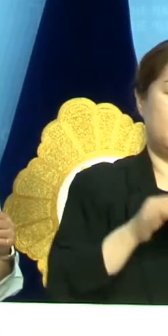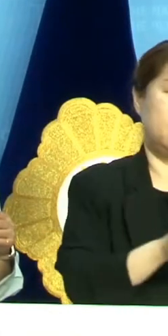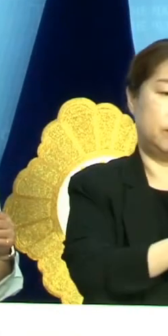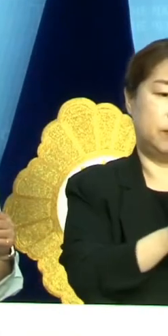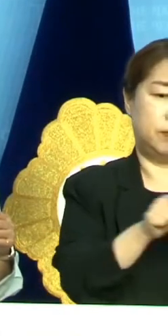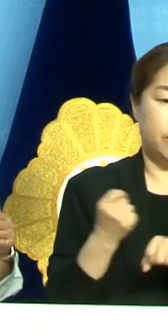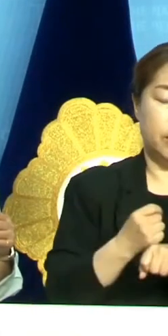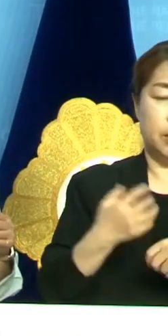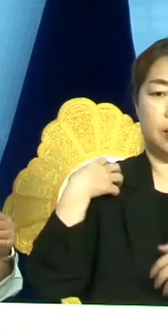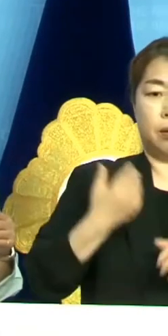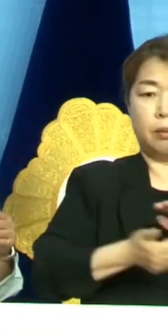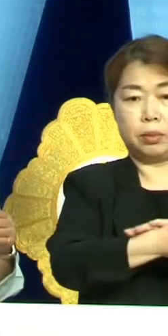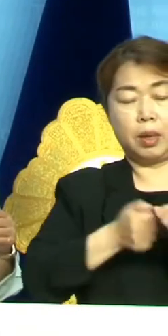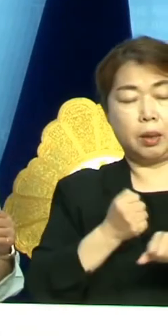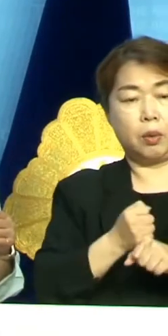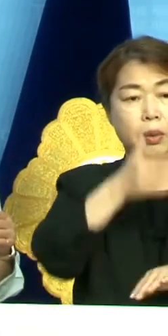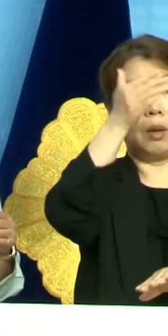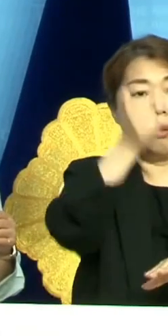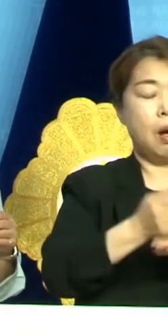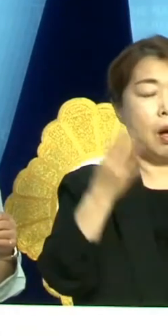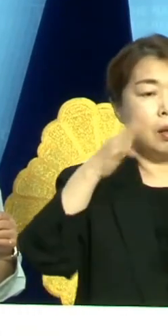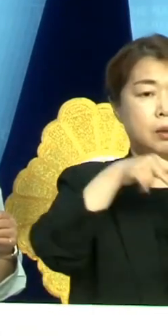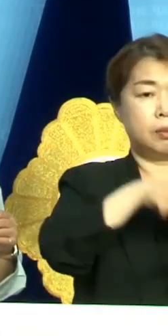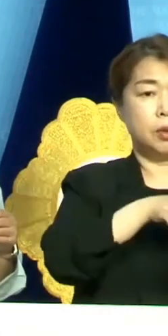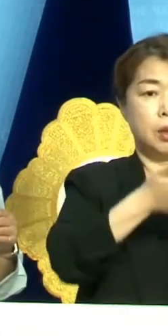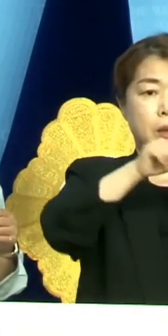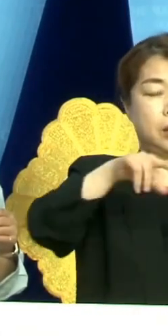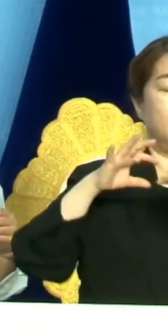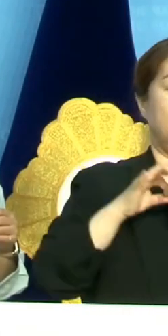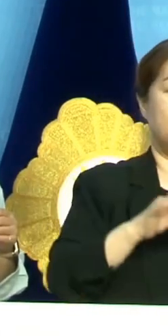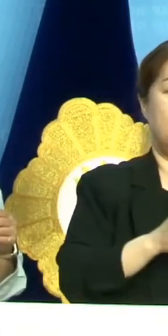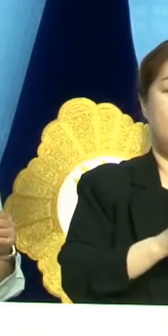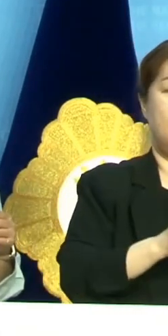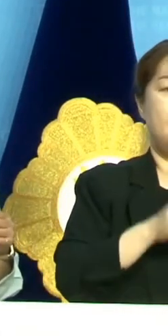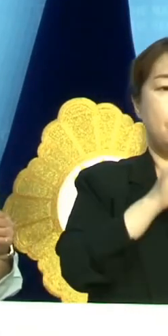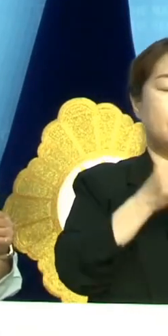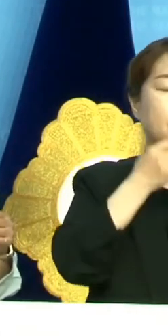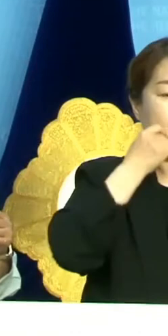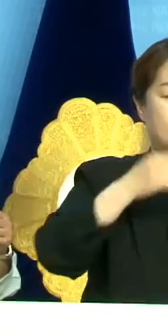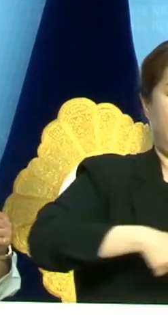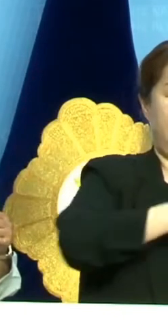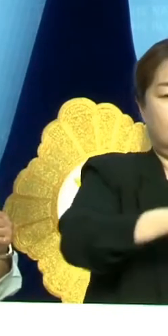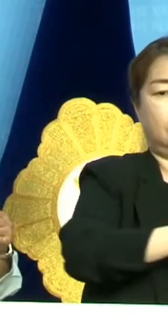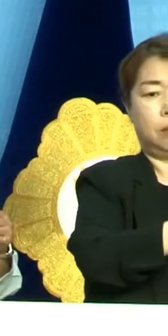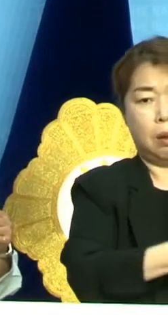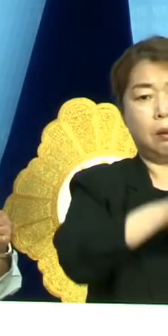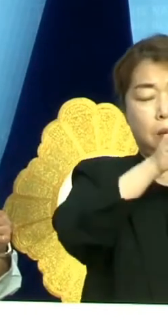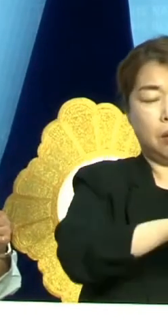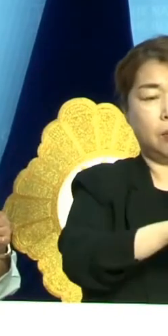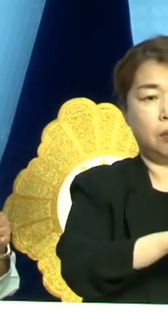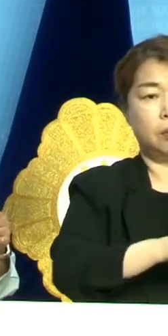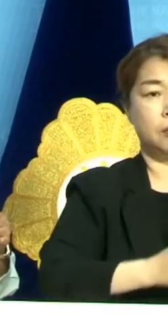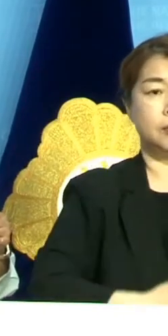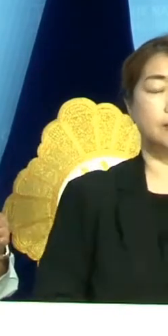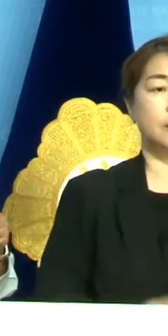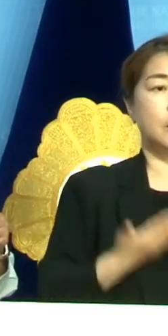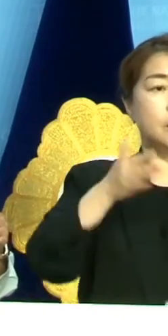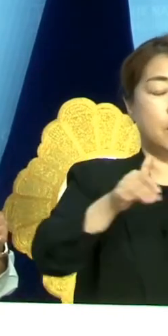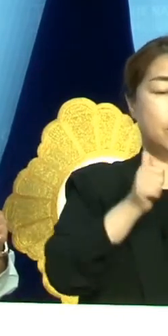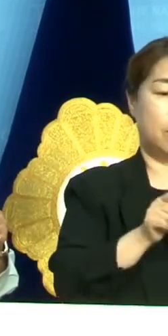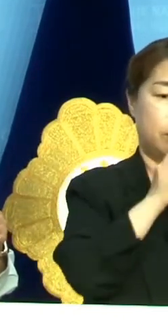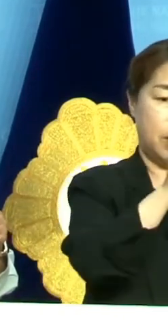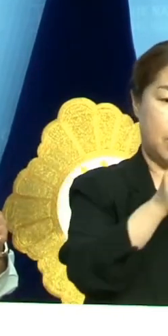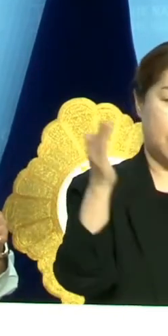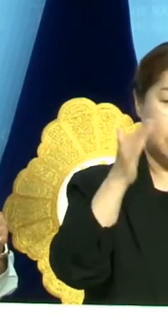책임을 회피해 왔고 그 결과 대학생들은 이렇게 되네 말도 안되는 수업 환경에 노출 되어야만 했습니다 하지만 소송에